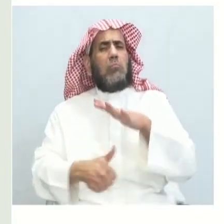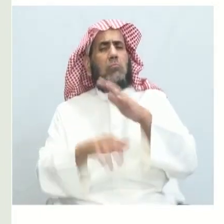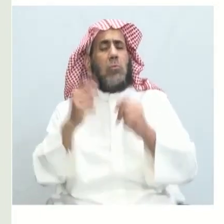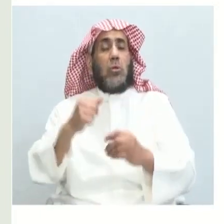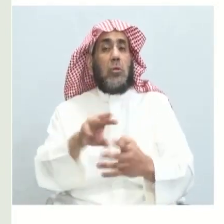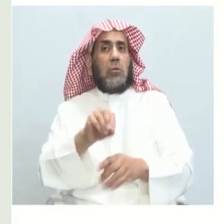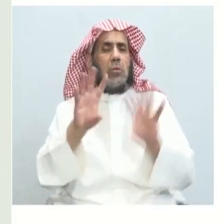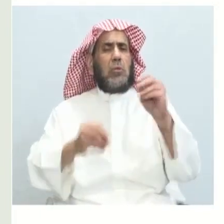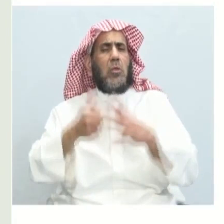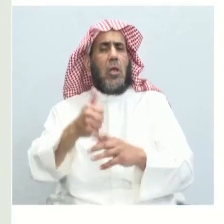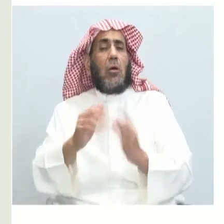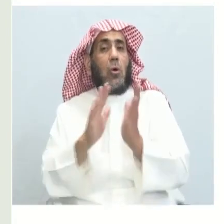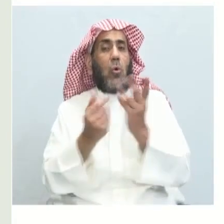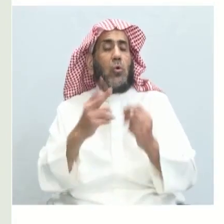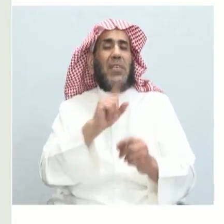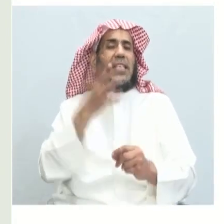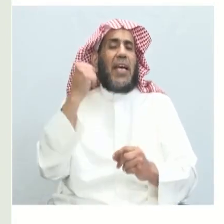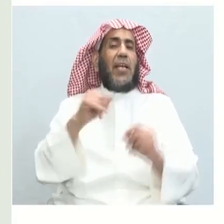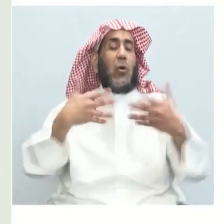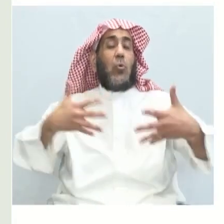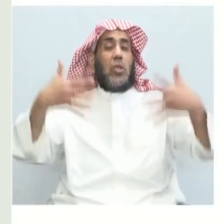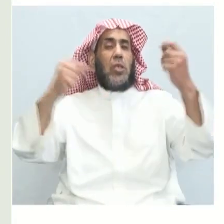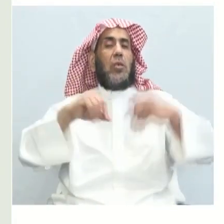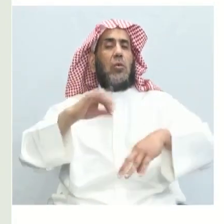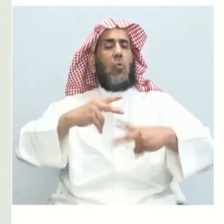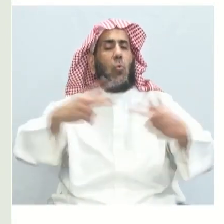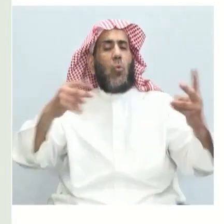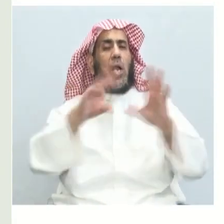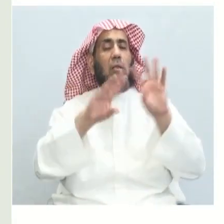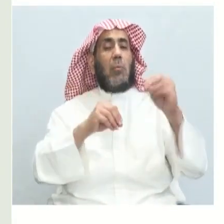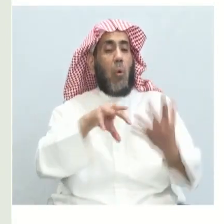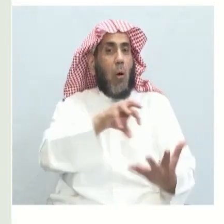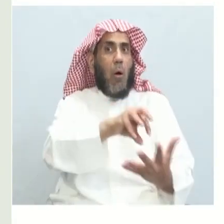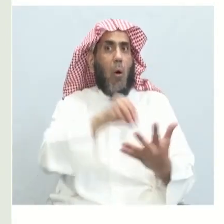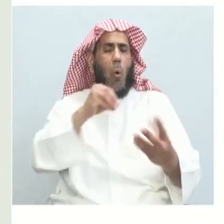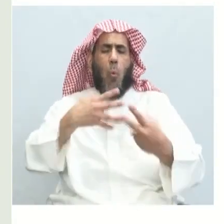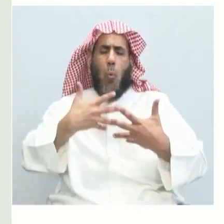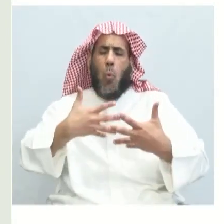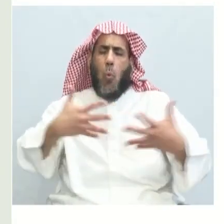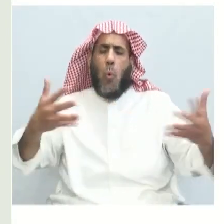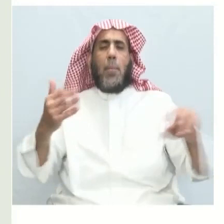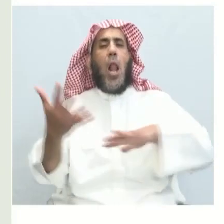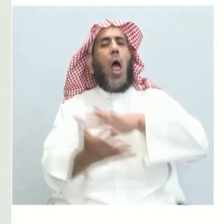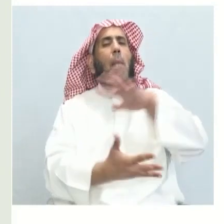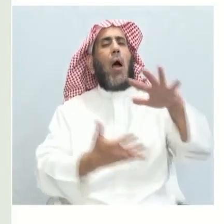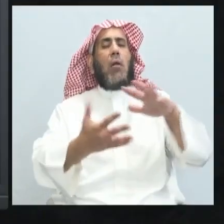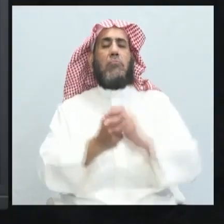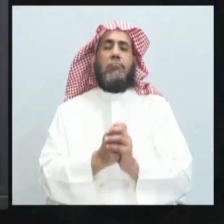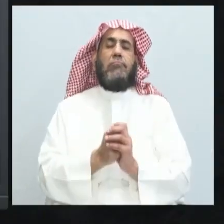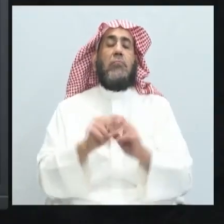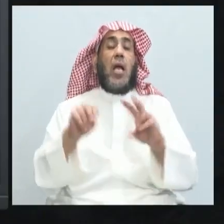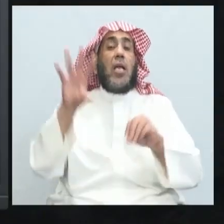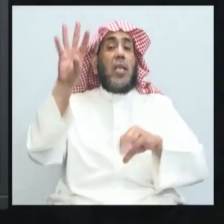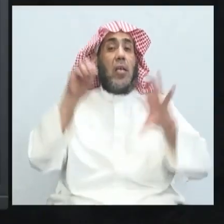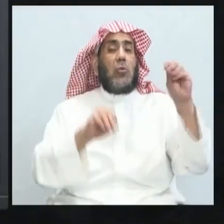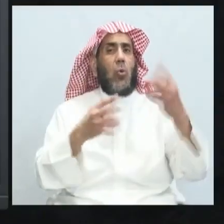استمدت منها كتب التاريخ والشعر والادب معينا لا ينضب من الاخبار معنى ان ايضا من ضمن هذه القصص